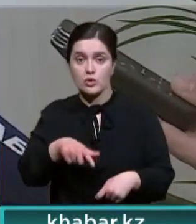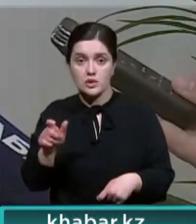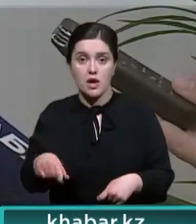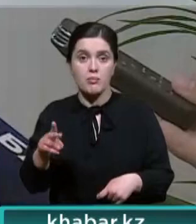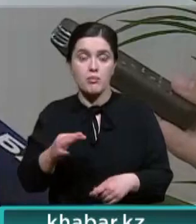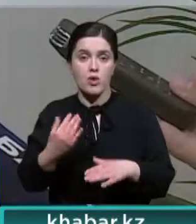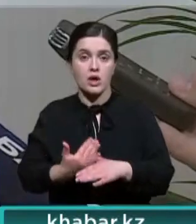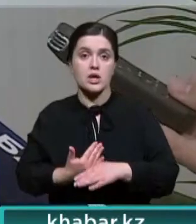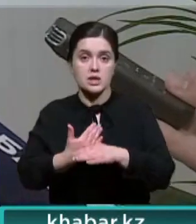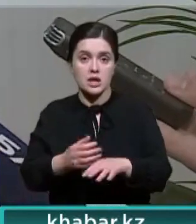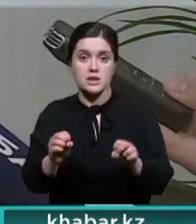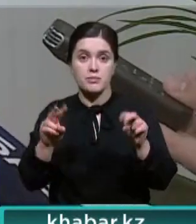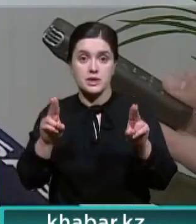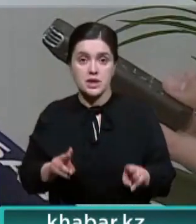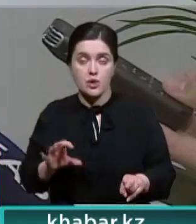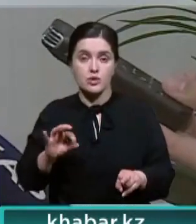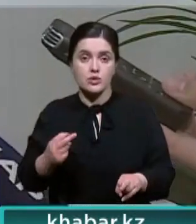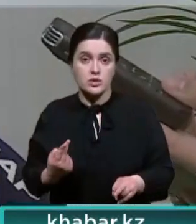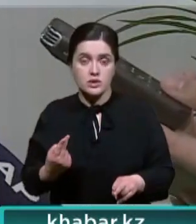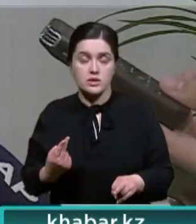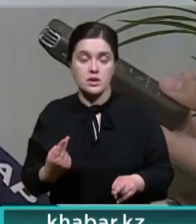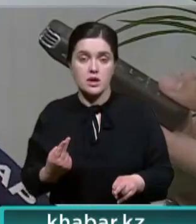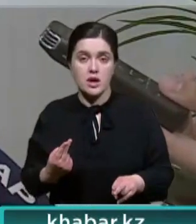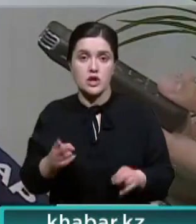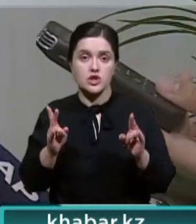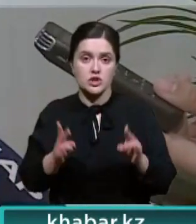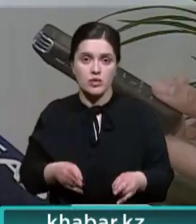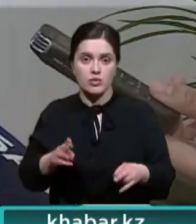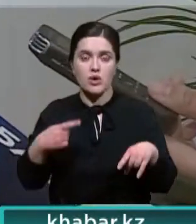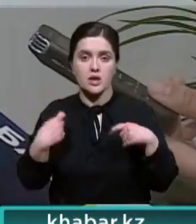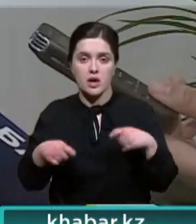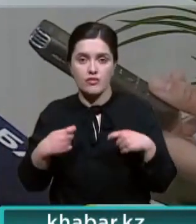оказанию специальной социальной помощи жертвам торговли людьми в Казахстане.